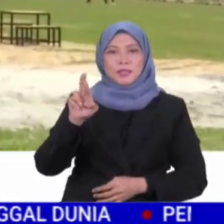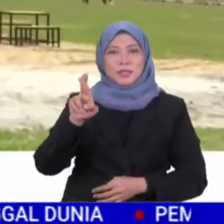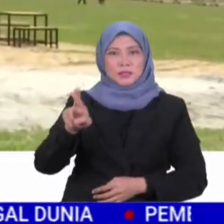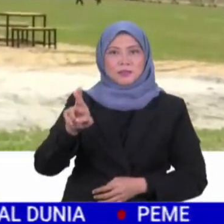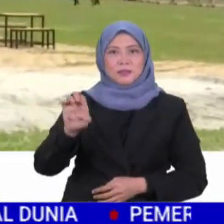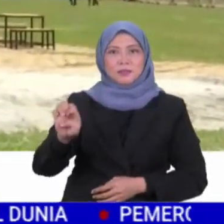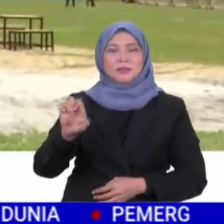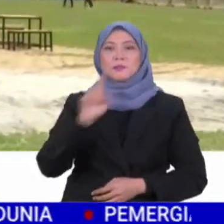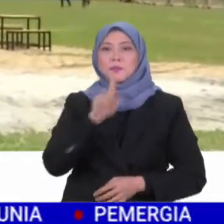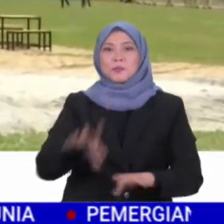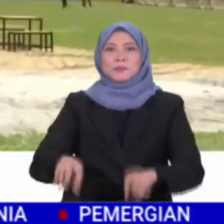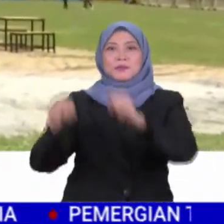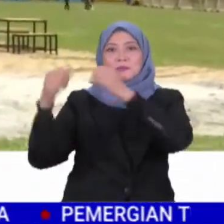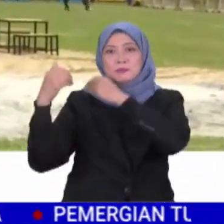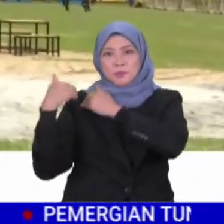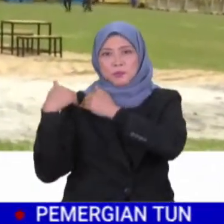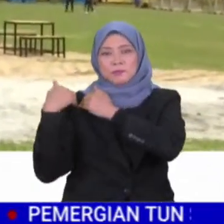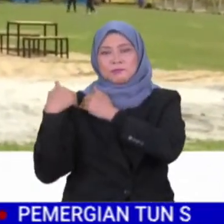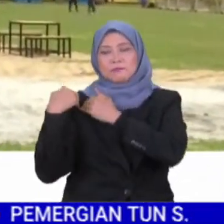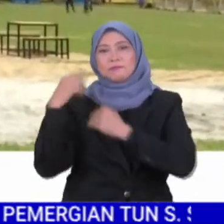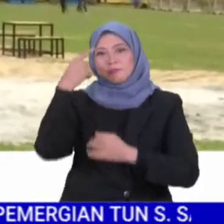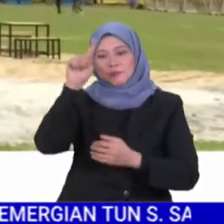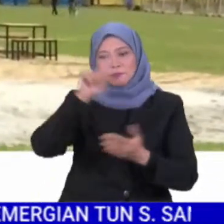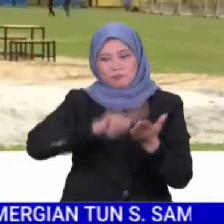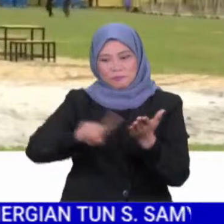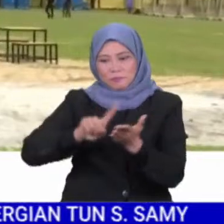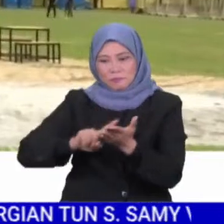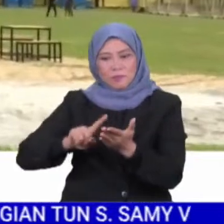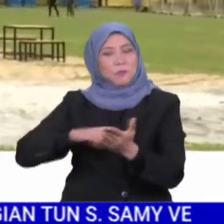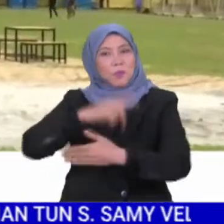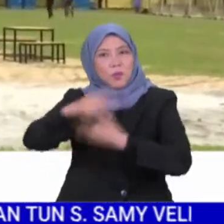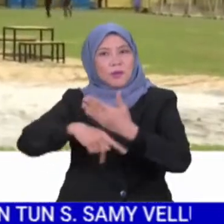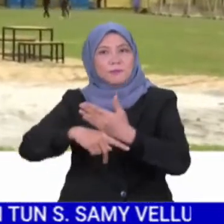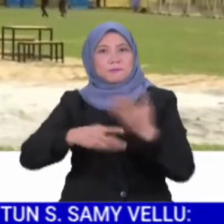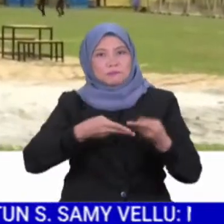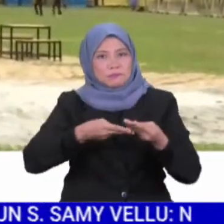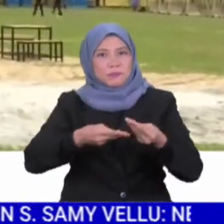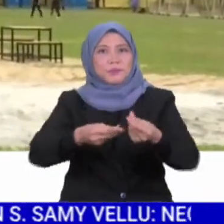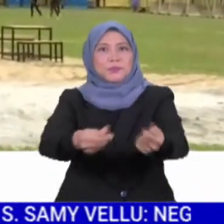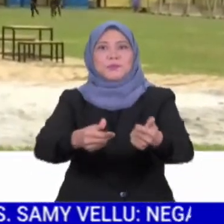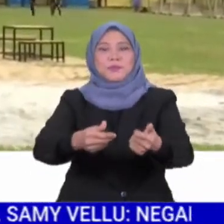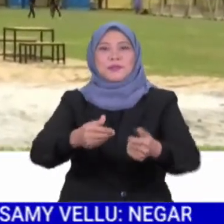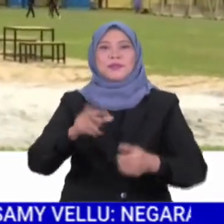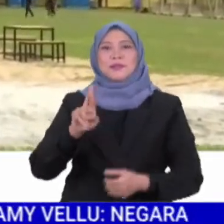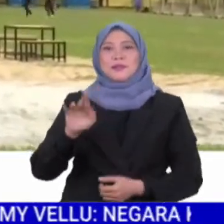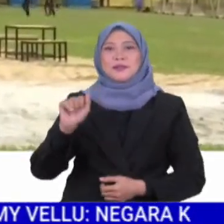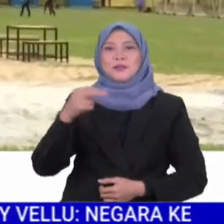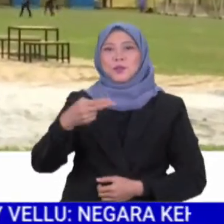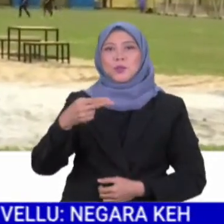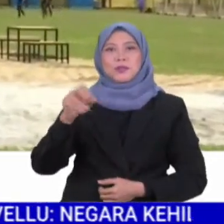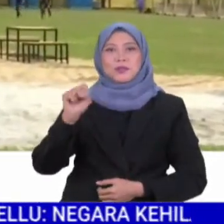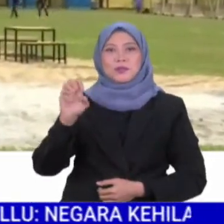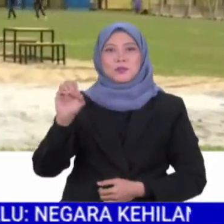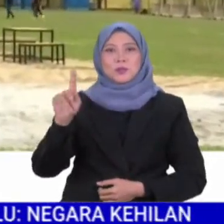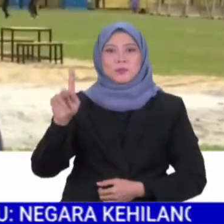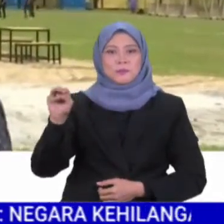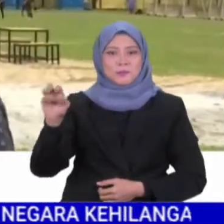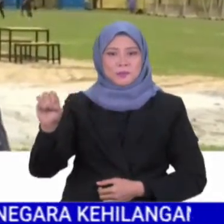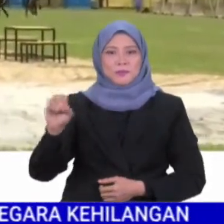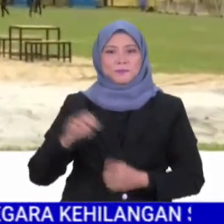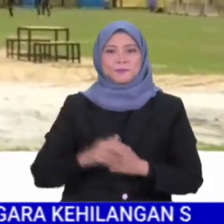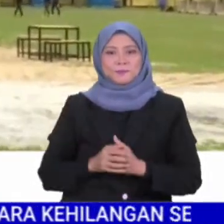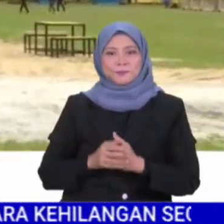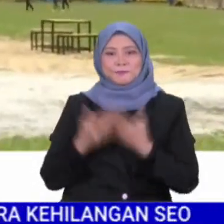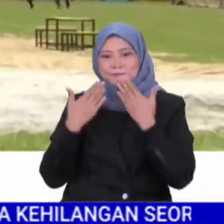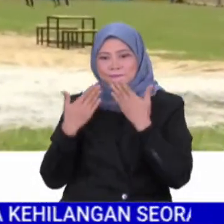telah diberikan tanggungjawab sepenuhnya bagi memastikan kelancaran penganjuran program Riuh Sok Mo kali ini. Dan terima